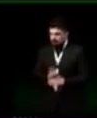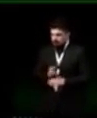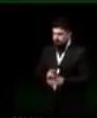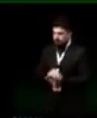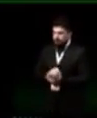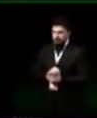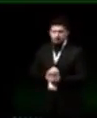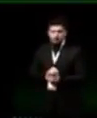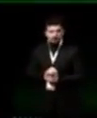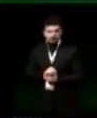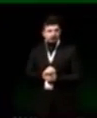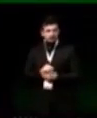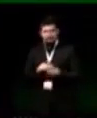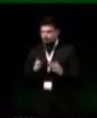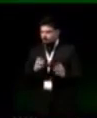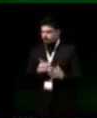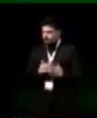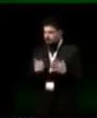di gratitudine.